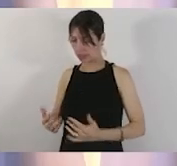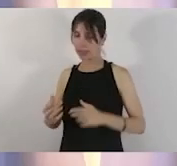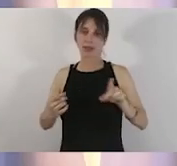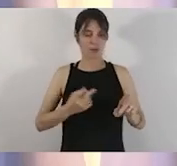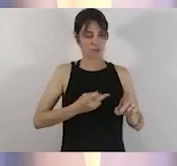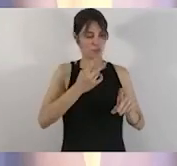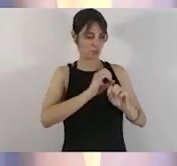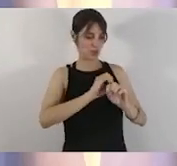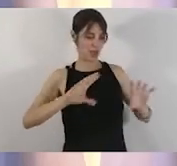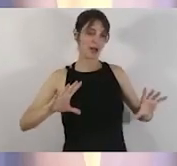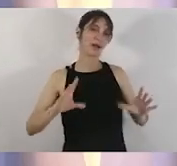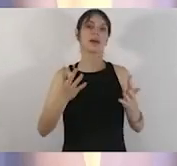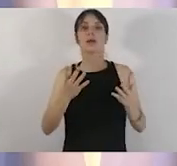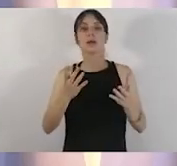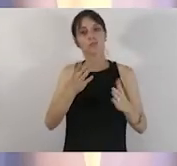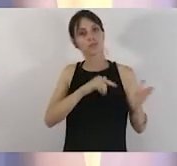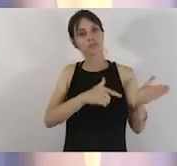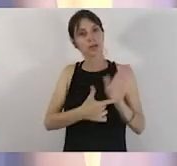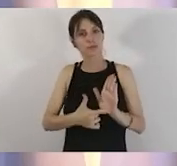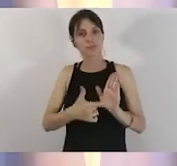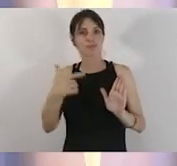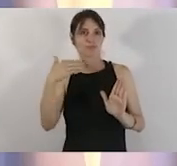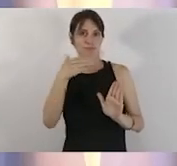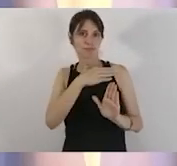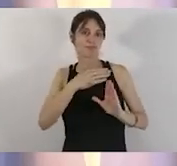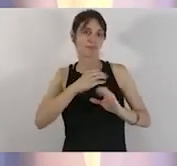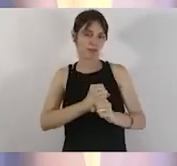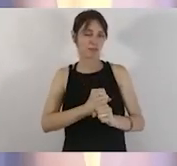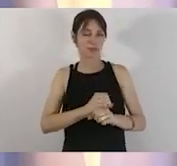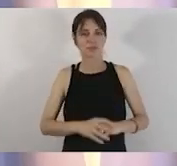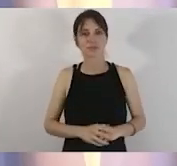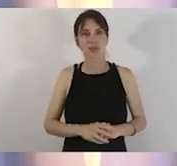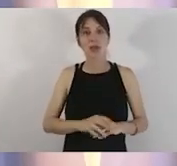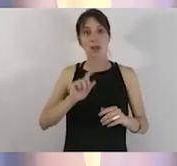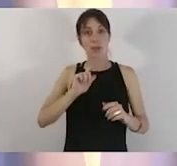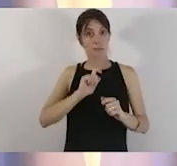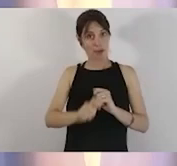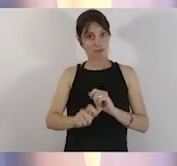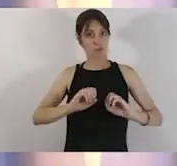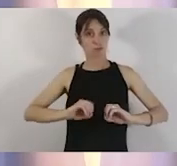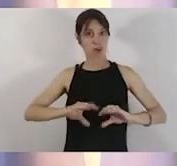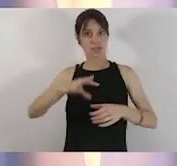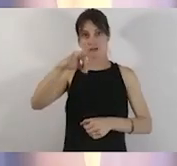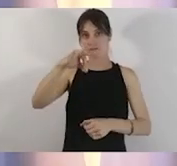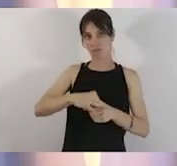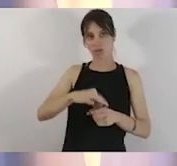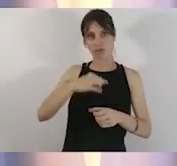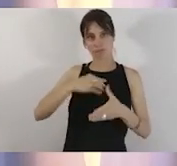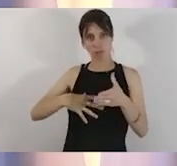vous présenter rapidement. Ensuite, je sortirai pour le vote qui sera